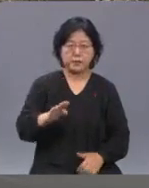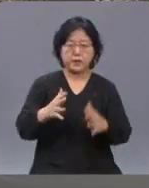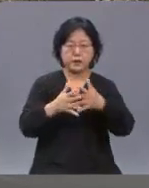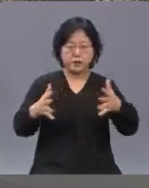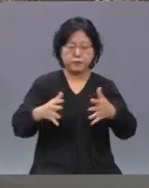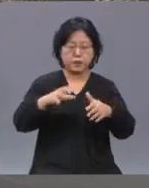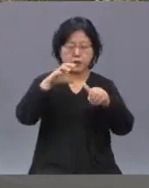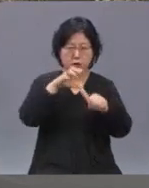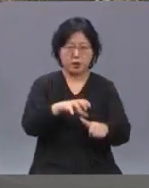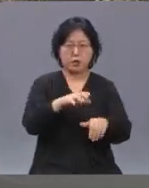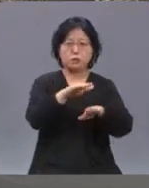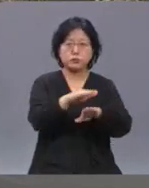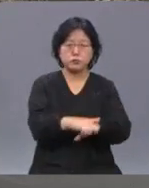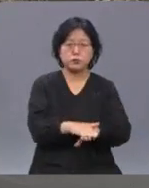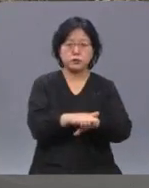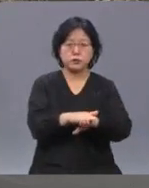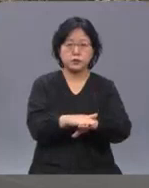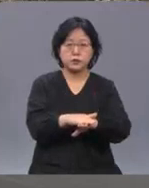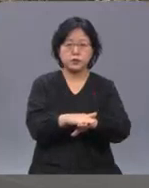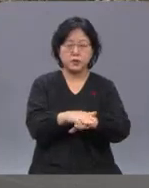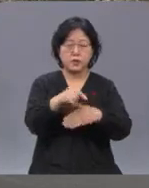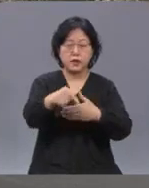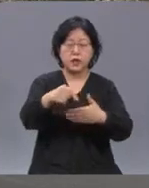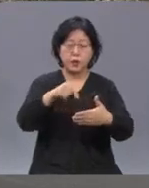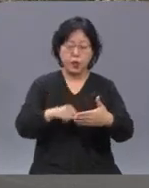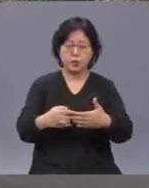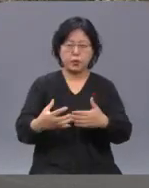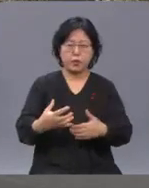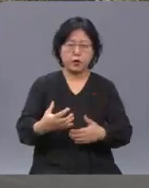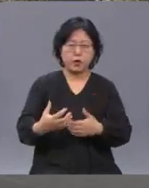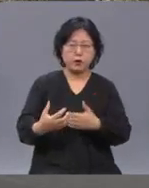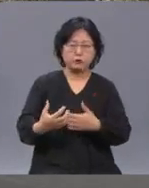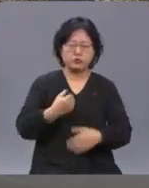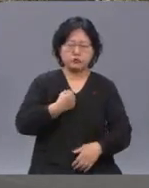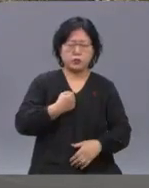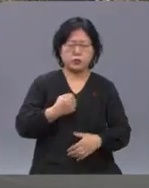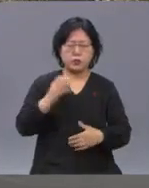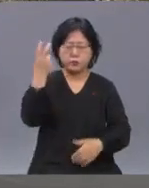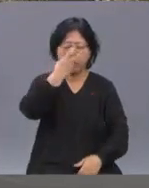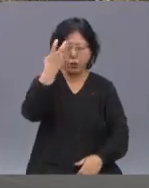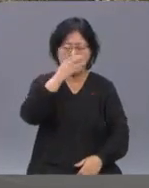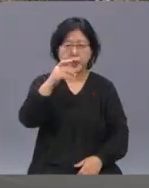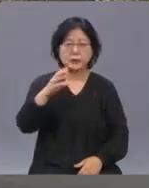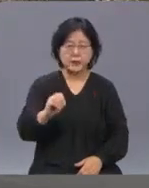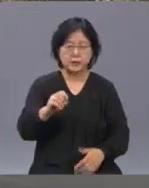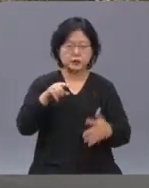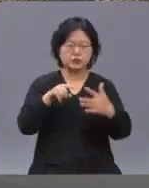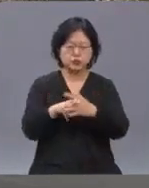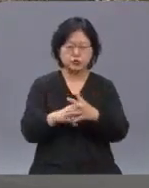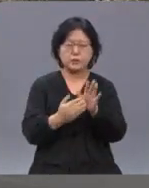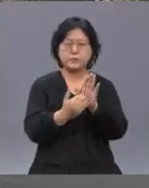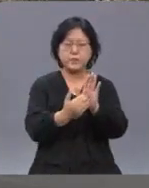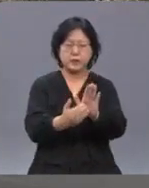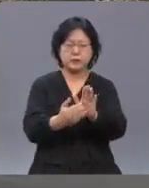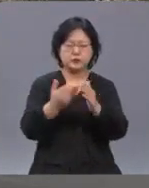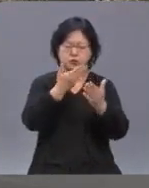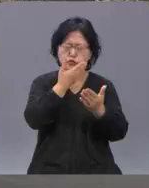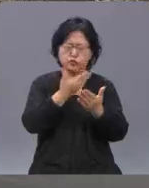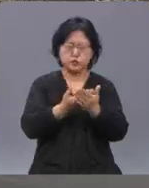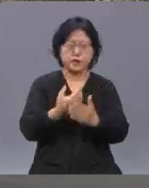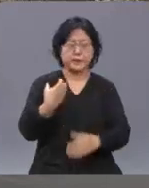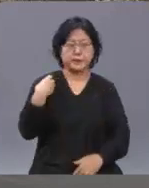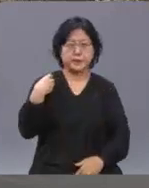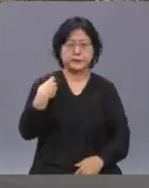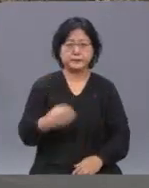가두어 넣어 두다라는 뜻으로 내외부의 충격으로부터 보호해 방사능 물질의 누출을 막는 중요한